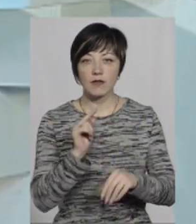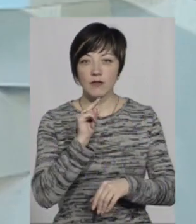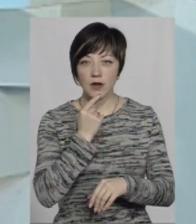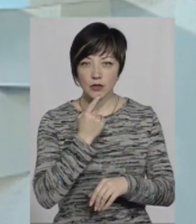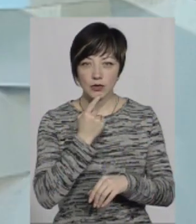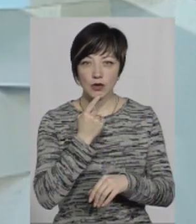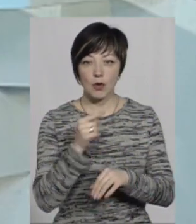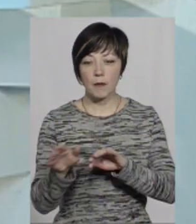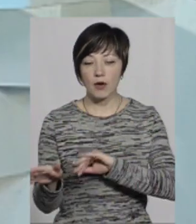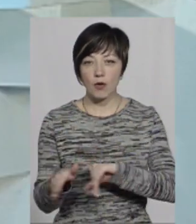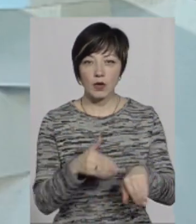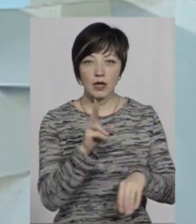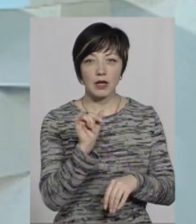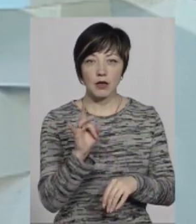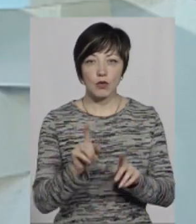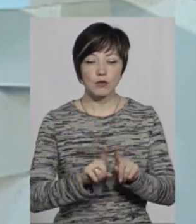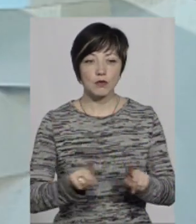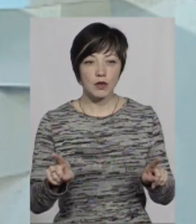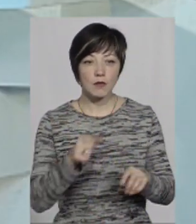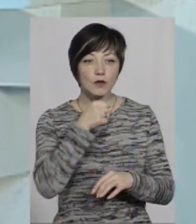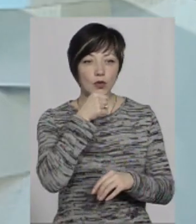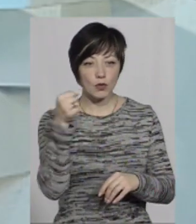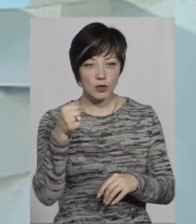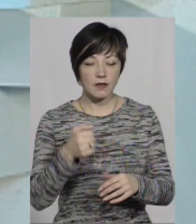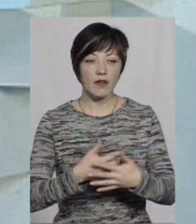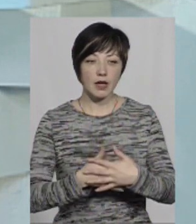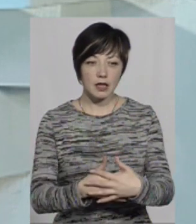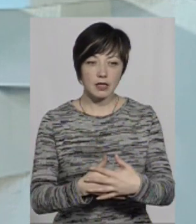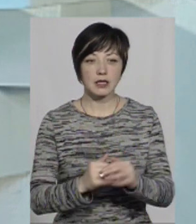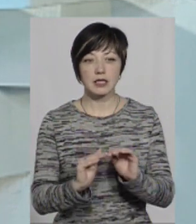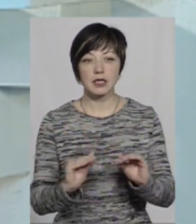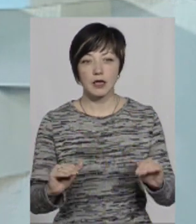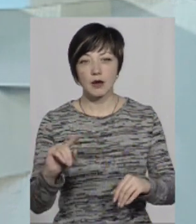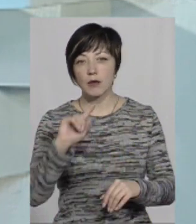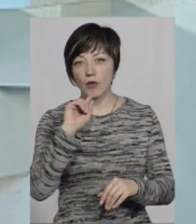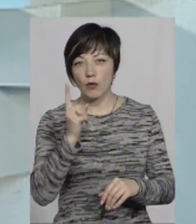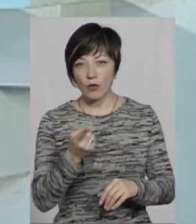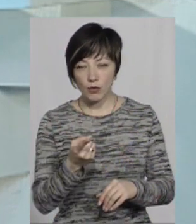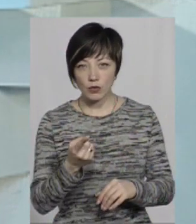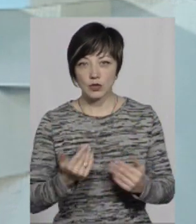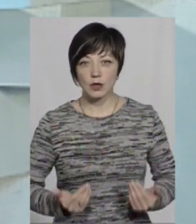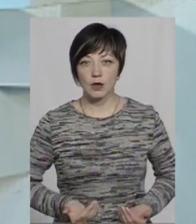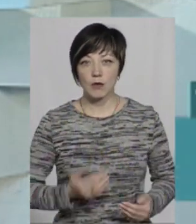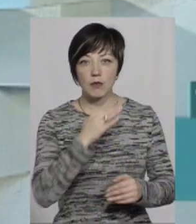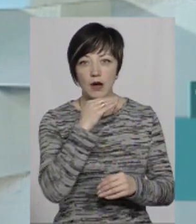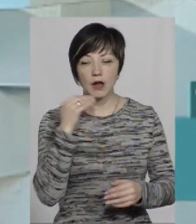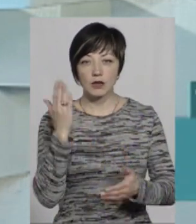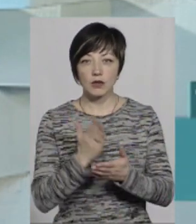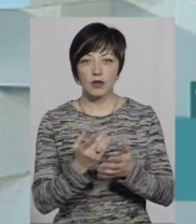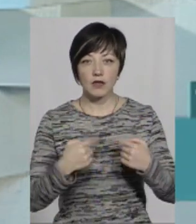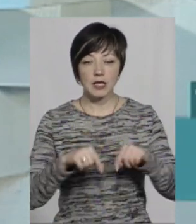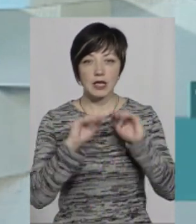Важко перебігає кір, особливо в дорослих, вагітних, дітей першого року. Багато знаходиться в